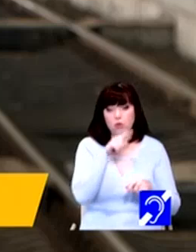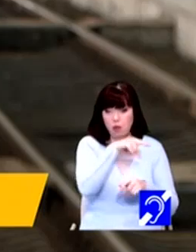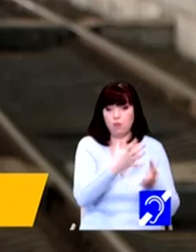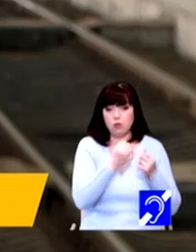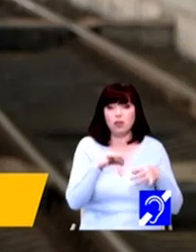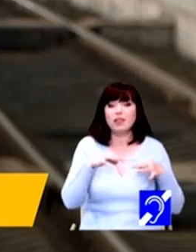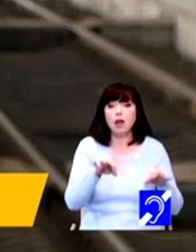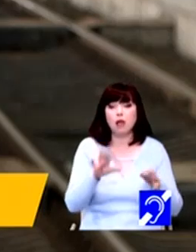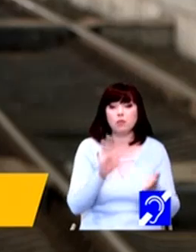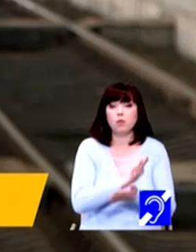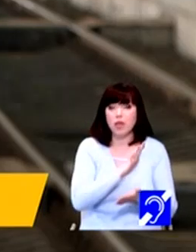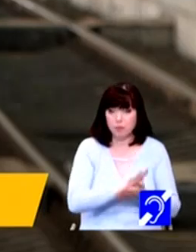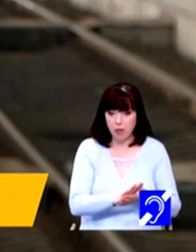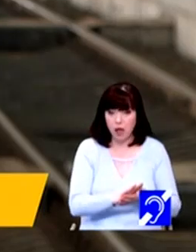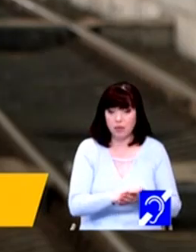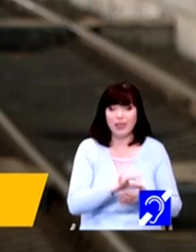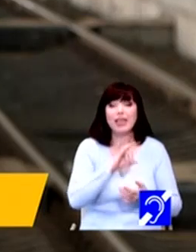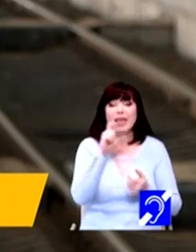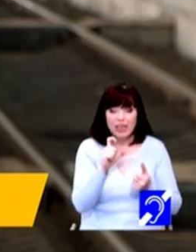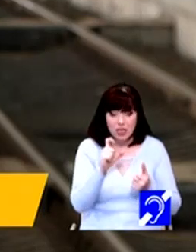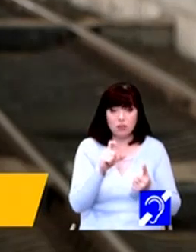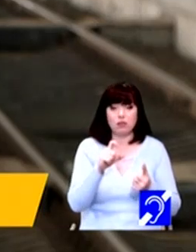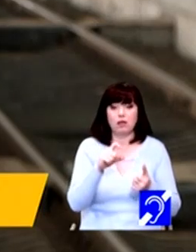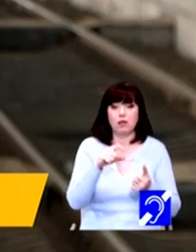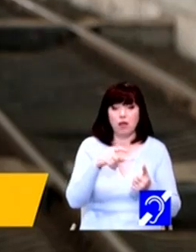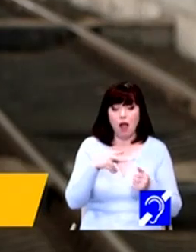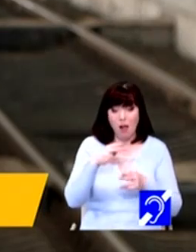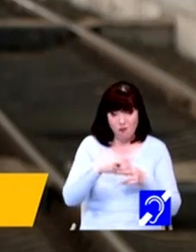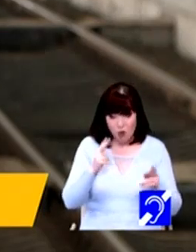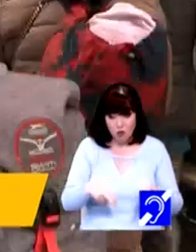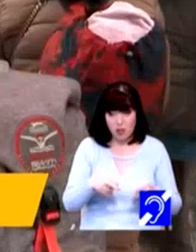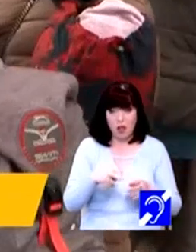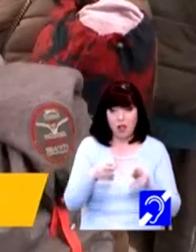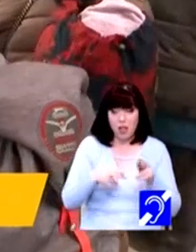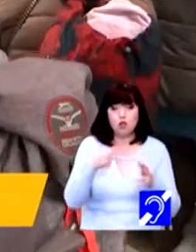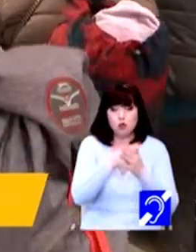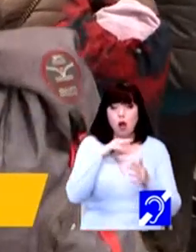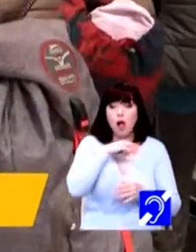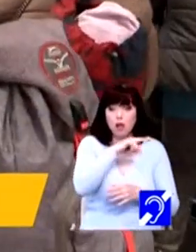transport absolut gratuit din și spre aeroportul internațional Iași.